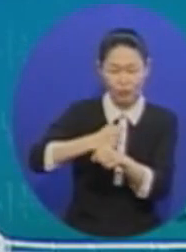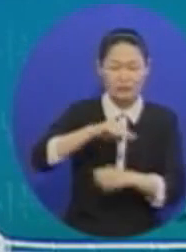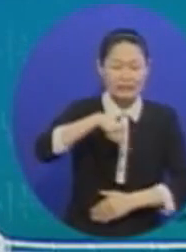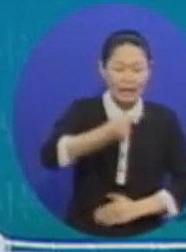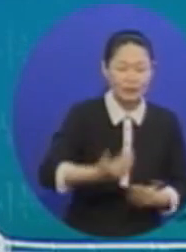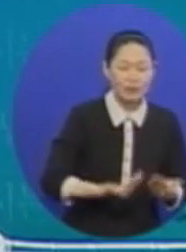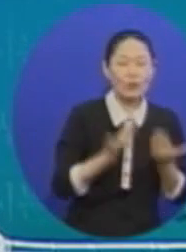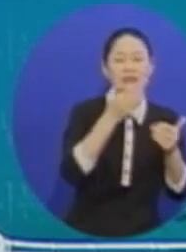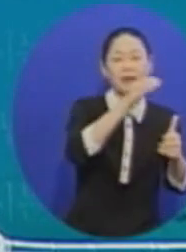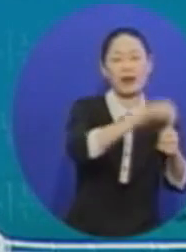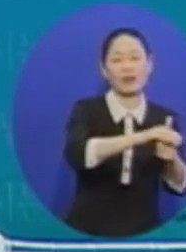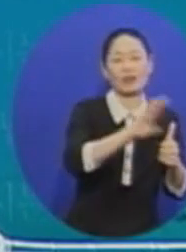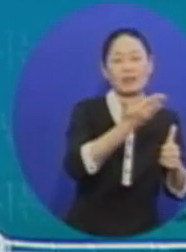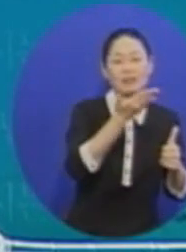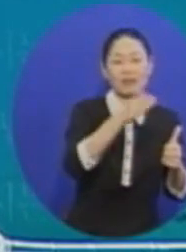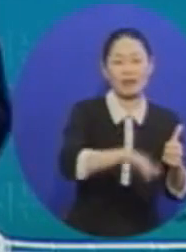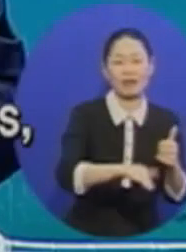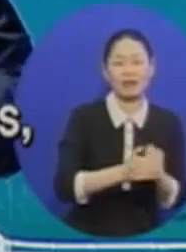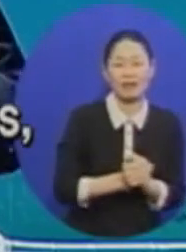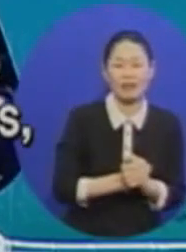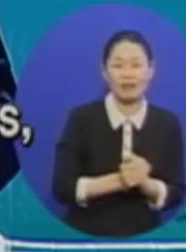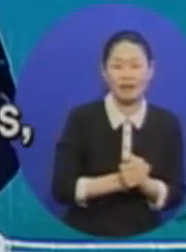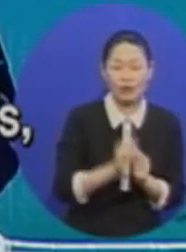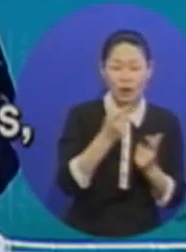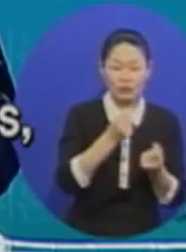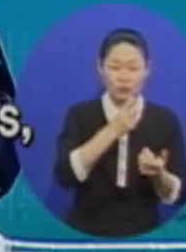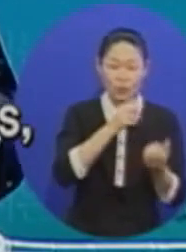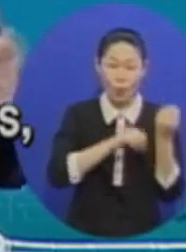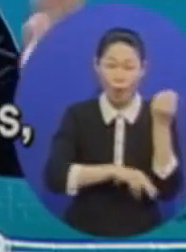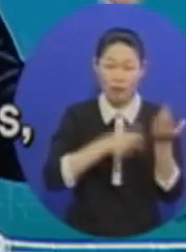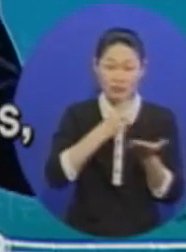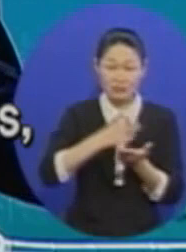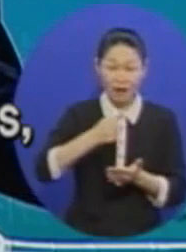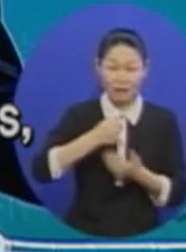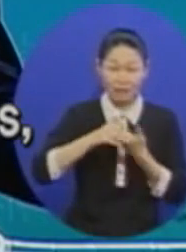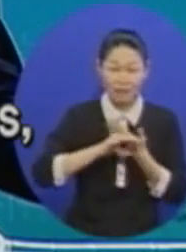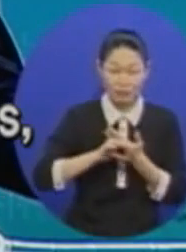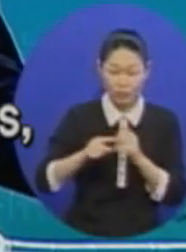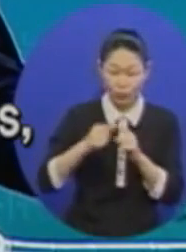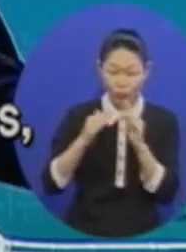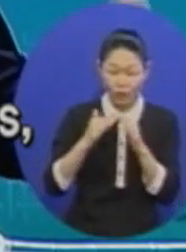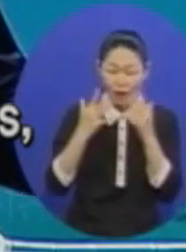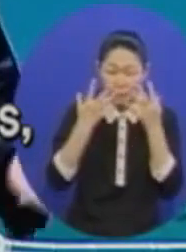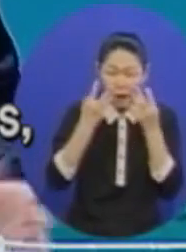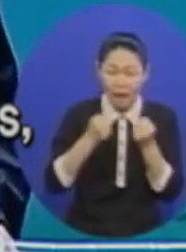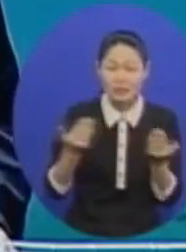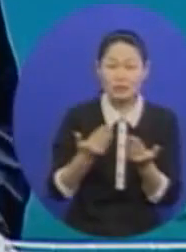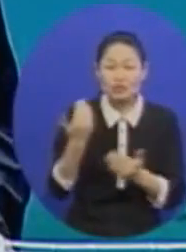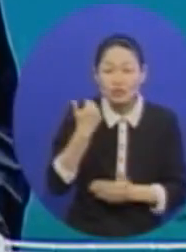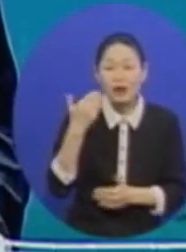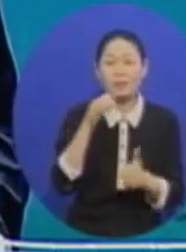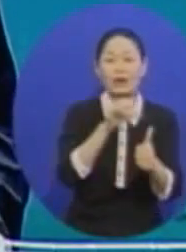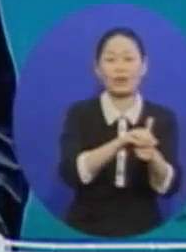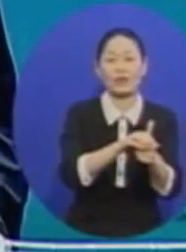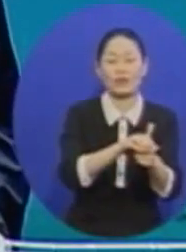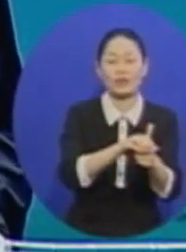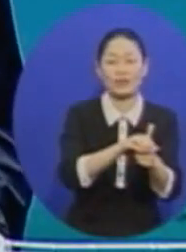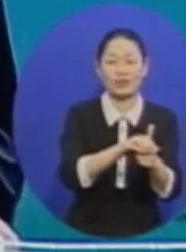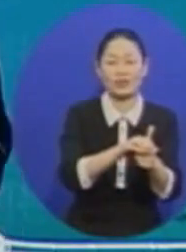봉사를 시켜야 되는데 자 그런 원칙대로 하자면 교회의 임하는 일은 누구에게 맡긴 아 말이에요